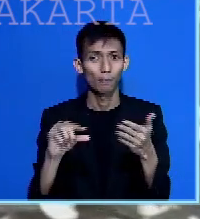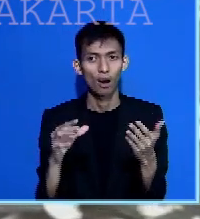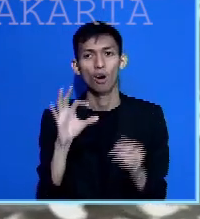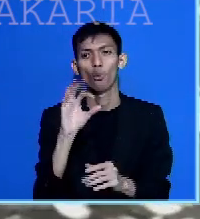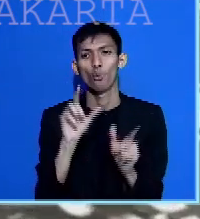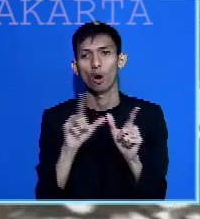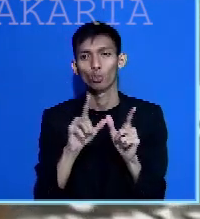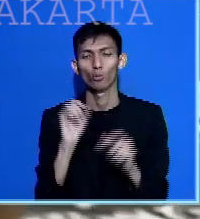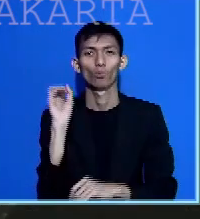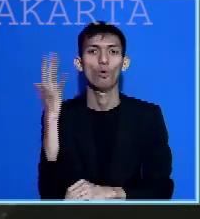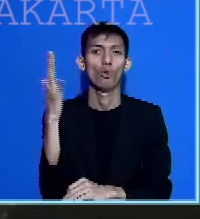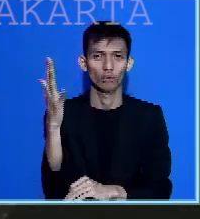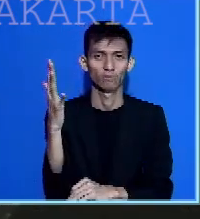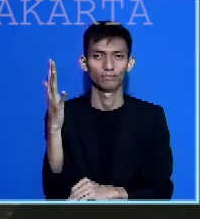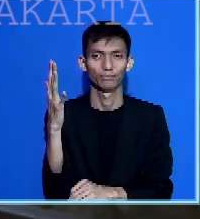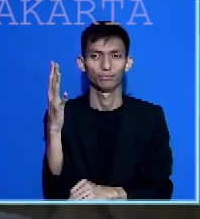Sawah.